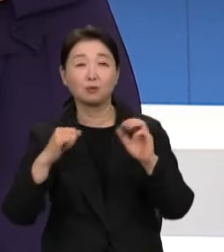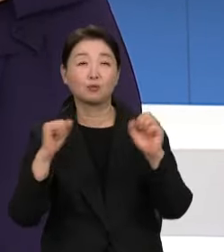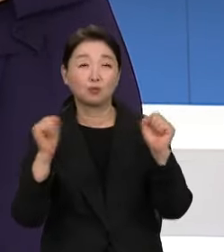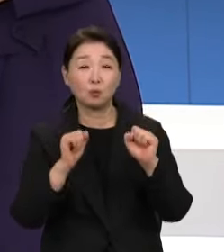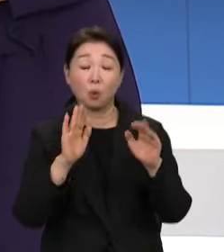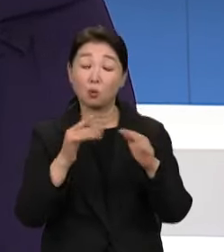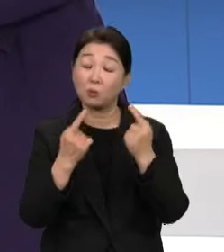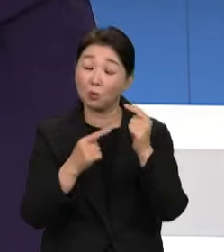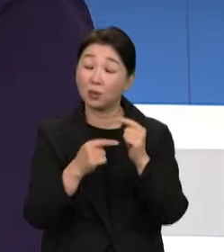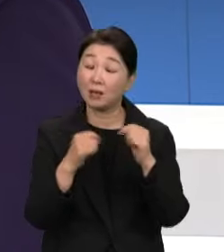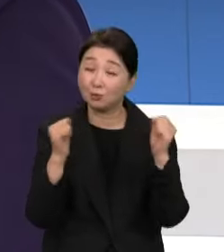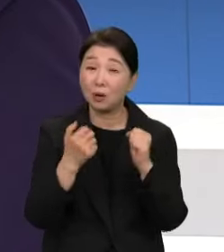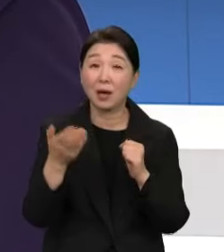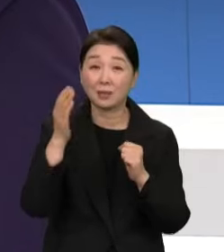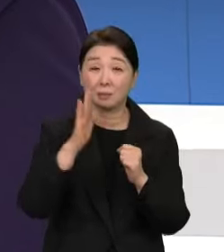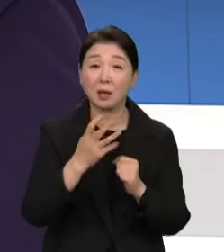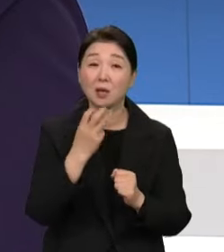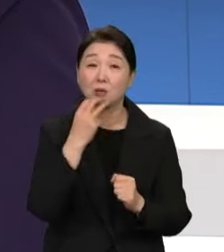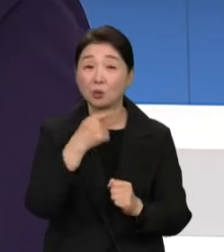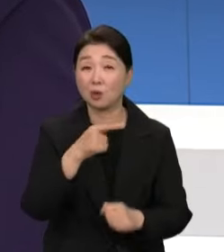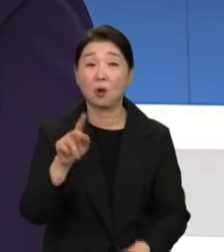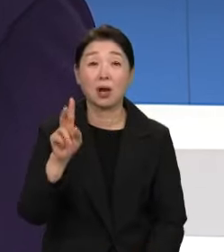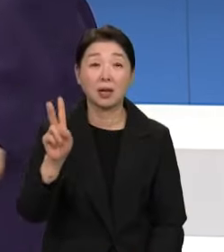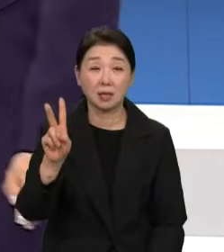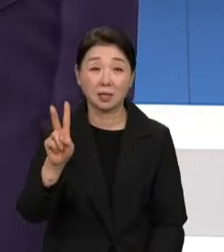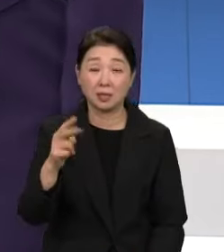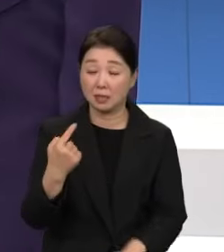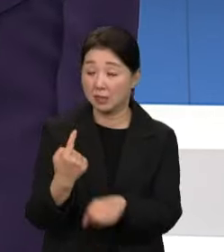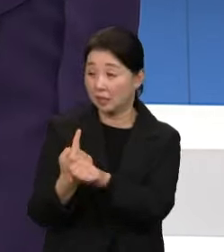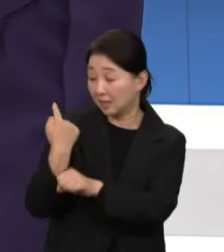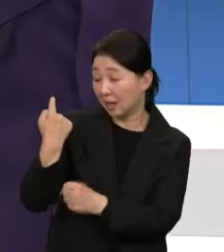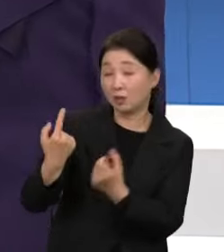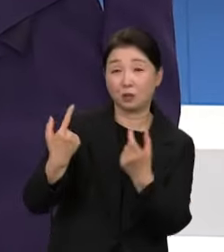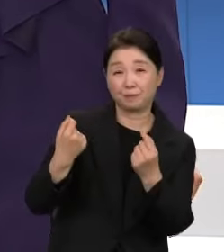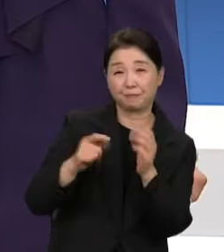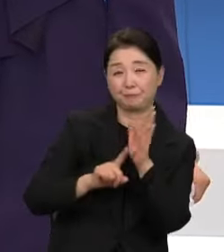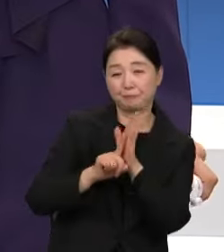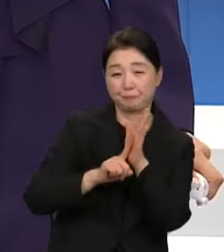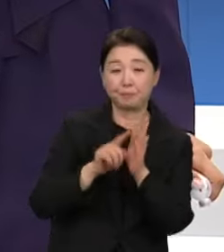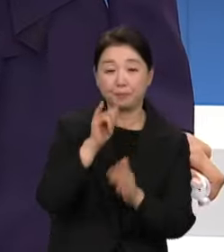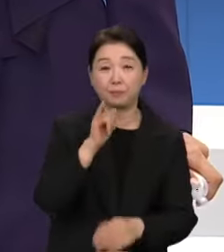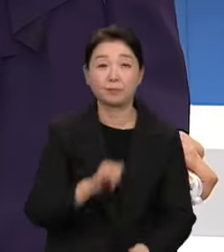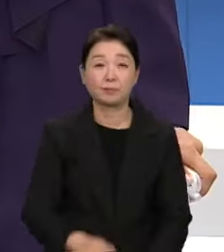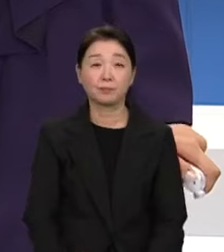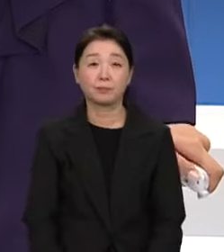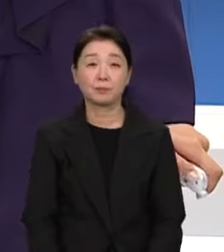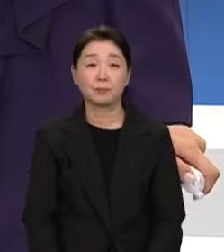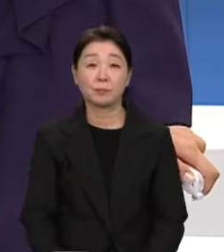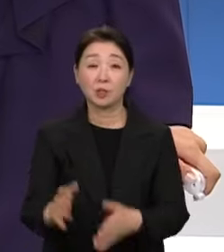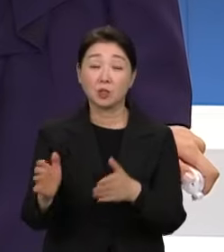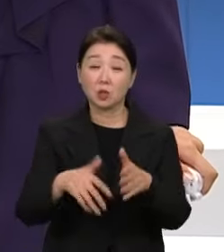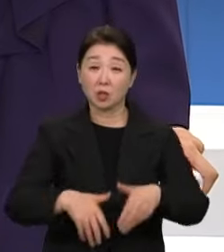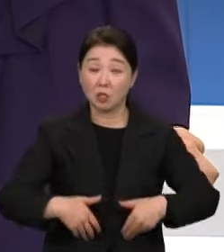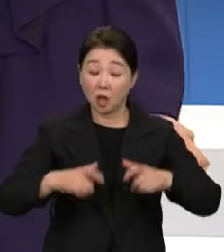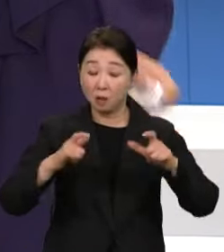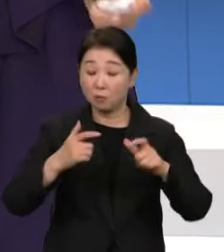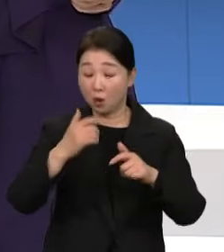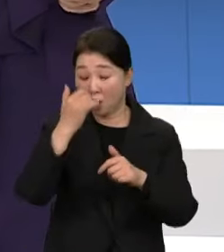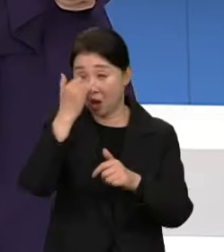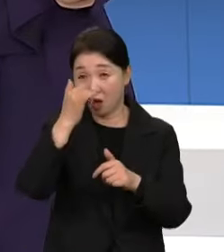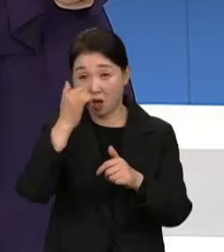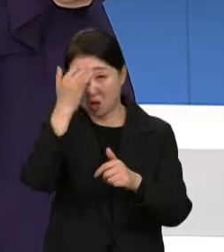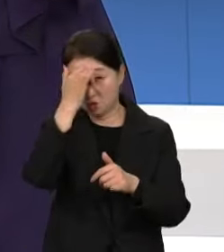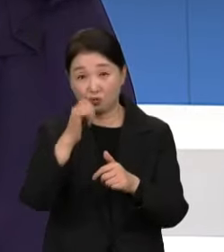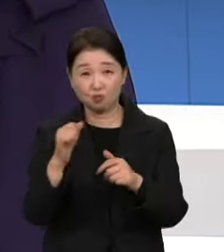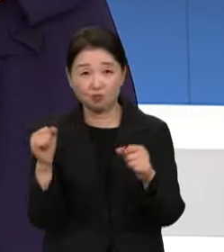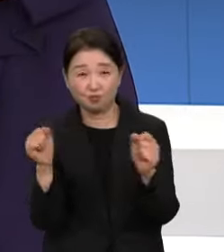오늘보다는 춥겠지만 서울이 영하 2도로 출발하면서 평년 이맘때 수준을 조금 웃돌겠습니다. 경기 남부와 충북은 오전